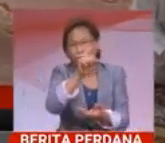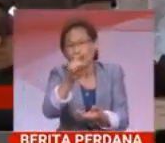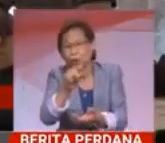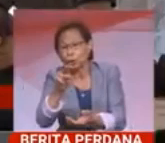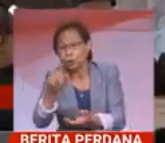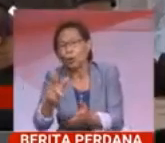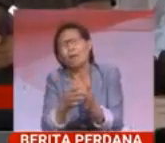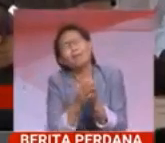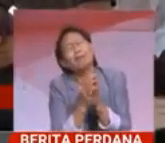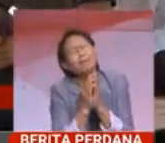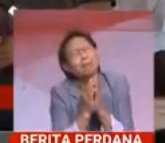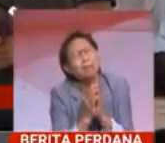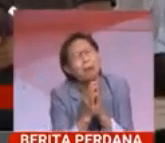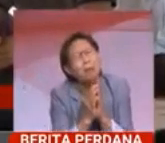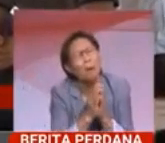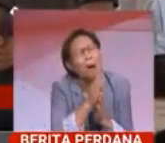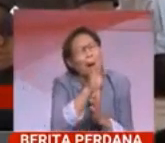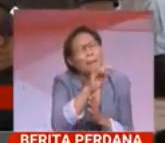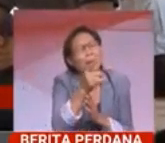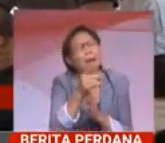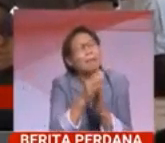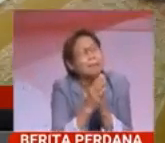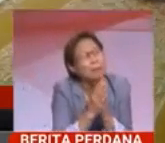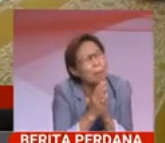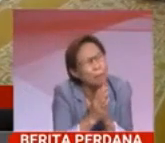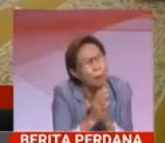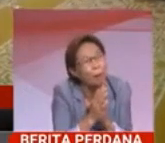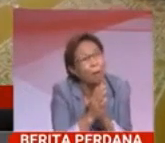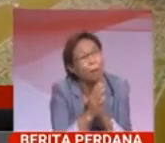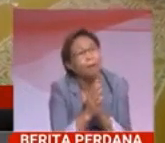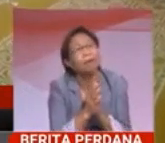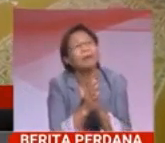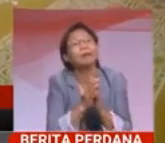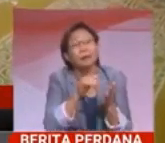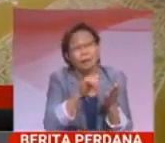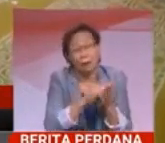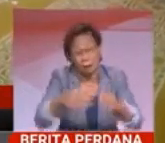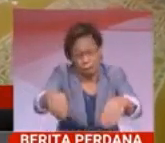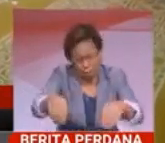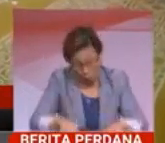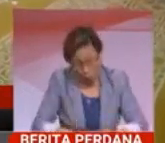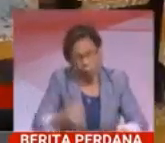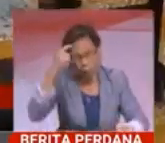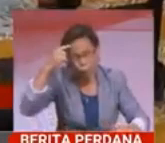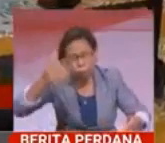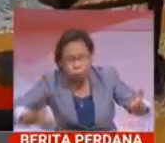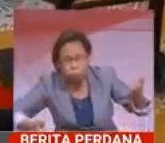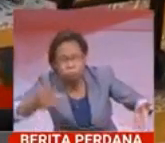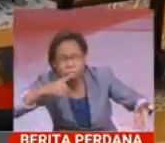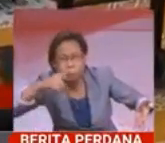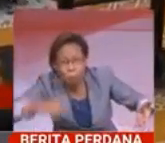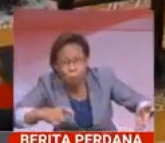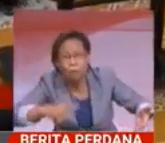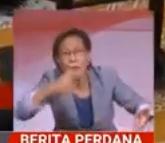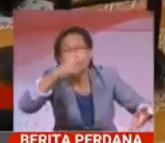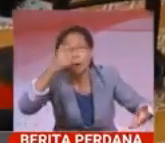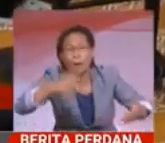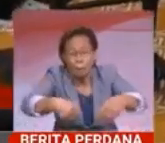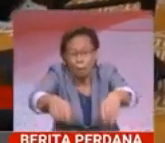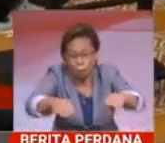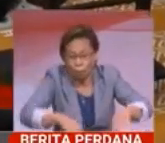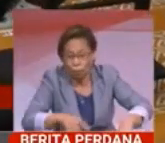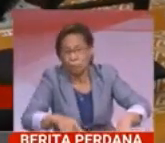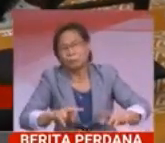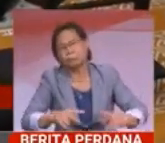himawat yang merayu kepada faces keselamatan negara mkn supaya perkara tersebut dipertimbangkan ini kode perkara tersebut